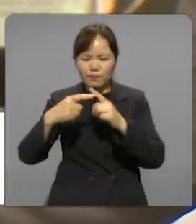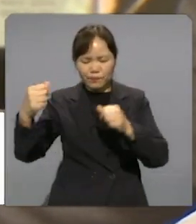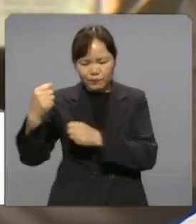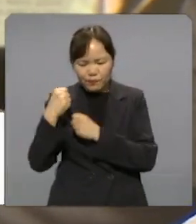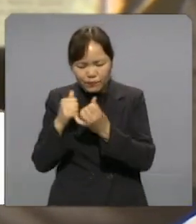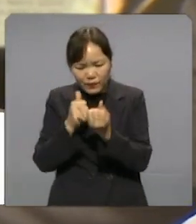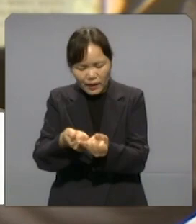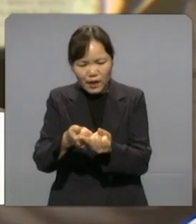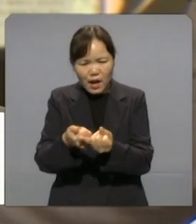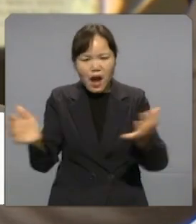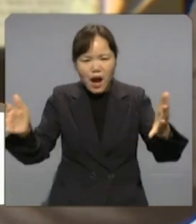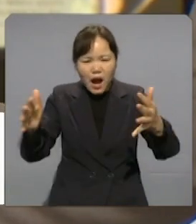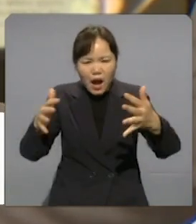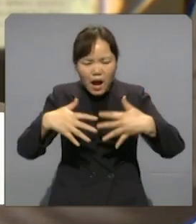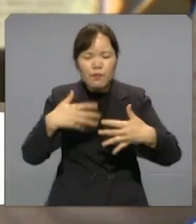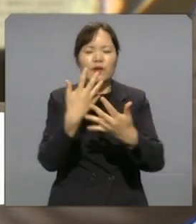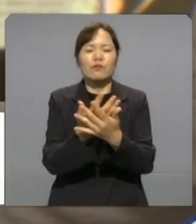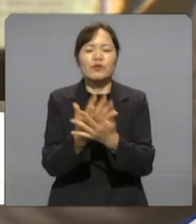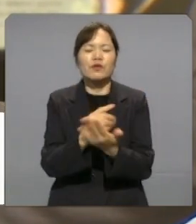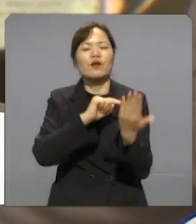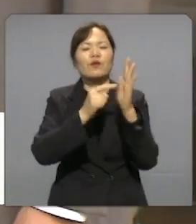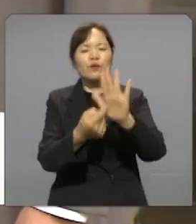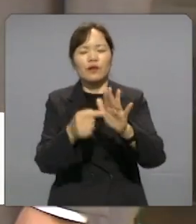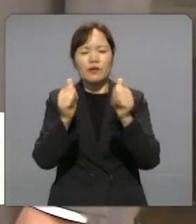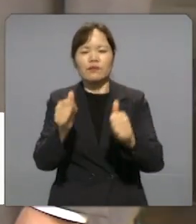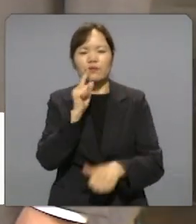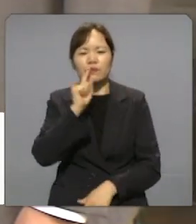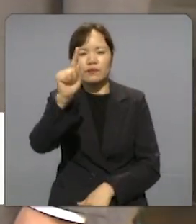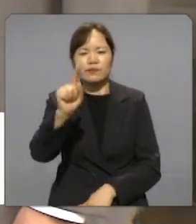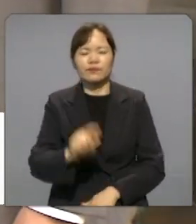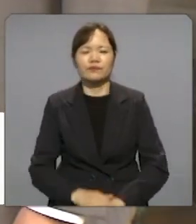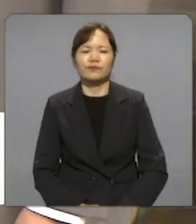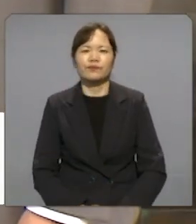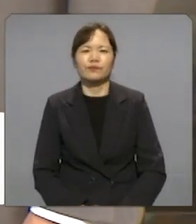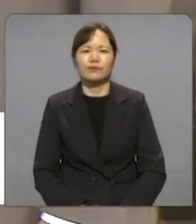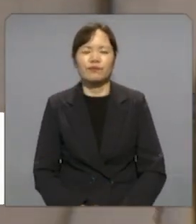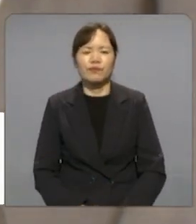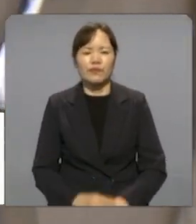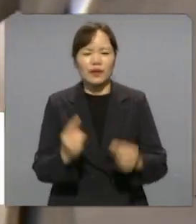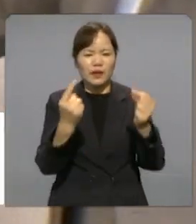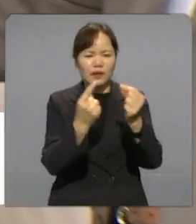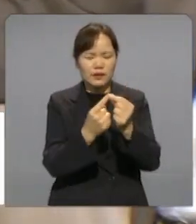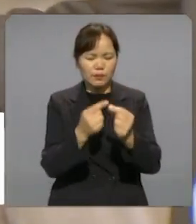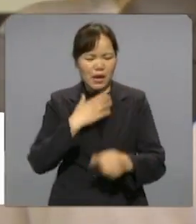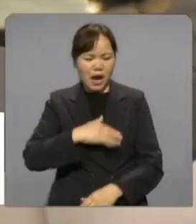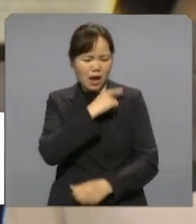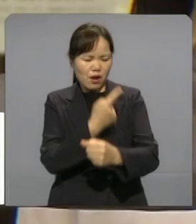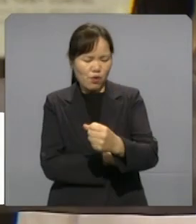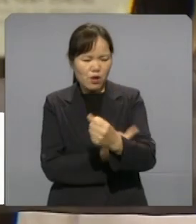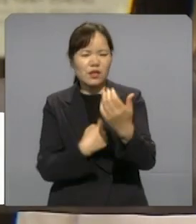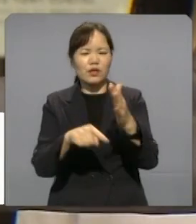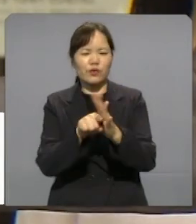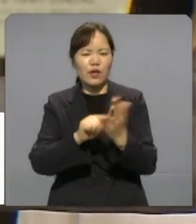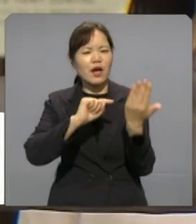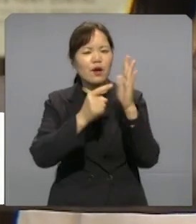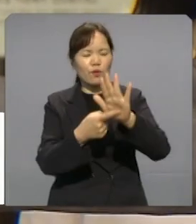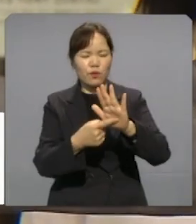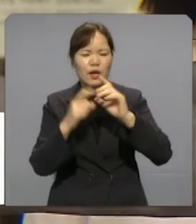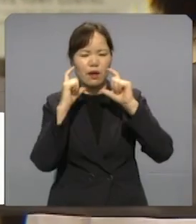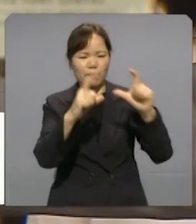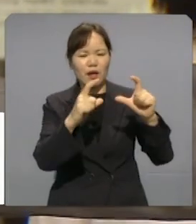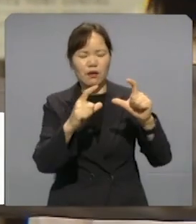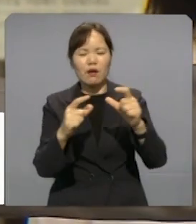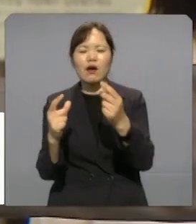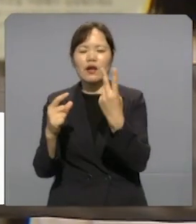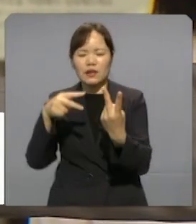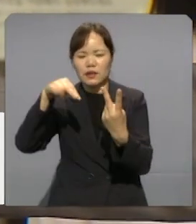도출하는 과정에 담긴 문서를 공개하라며 소송을 제기했습니다 1심은 알권리 충족을 위해 공개를 판결했지만